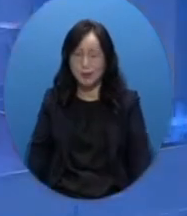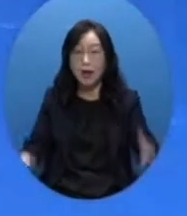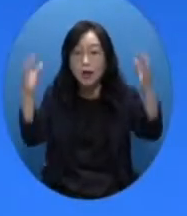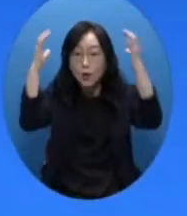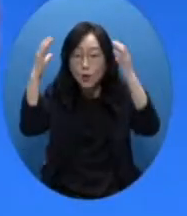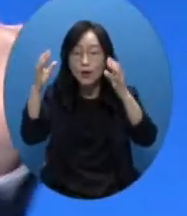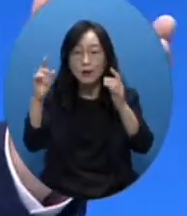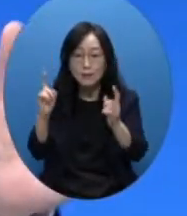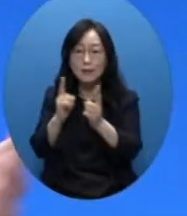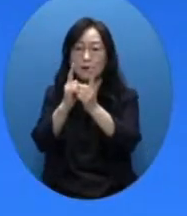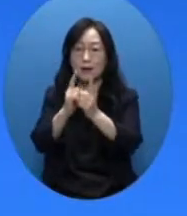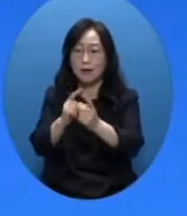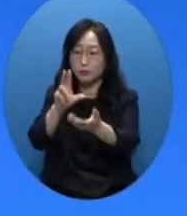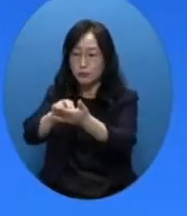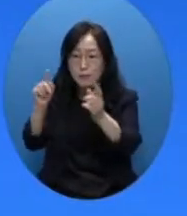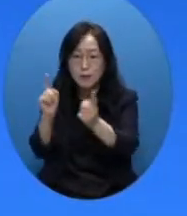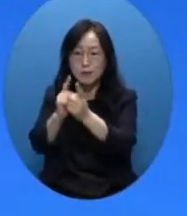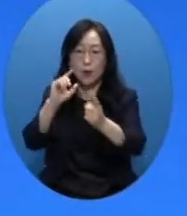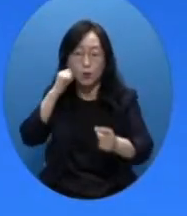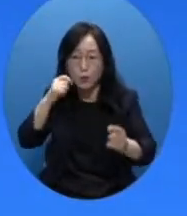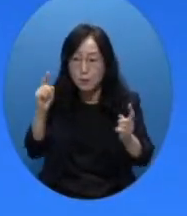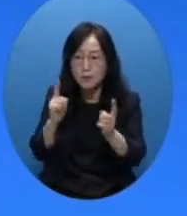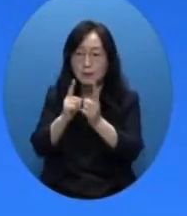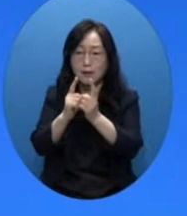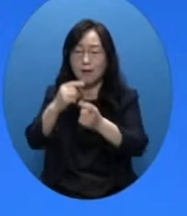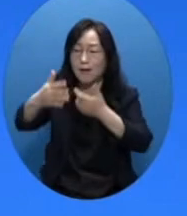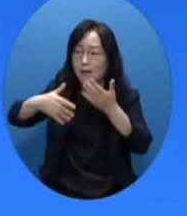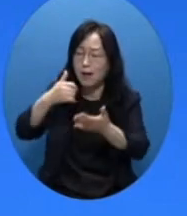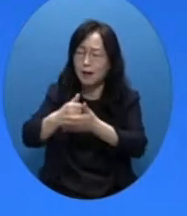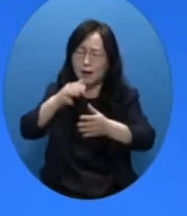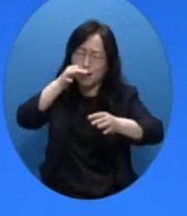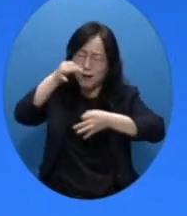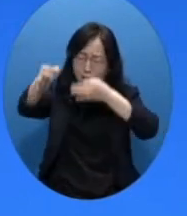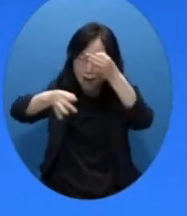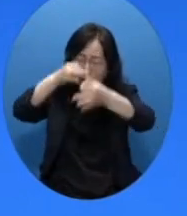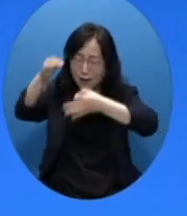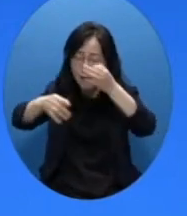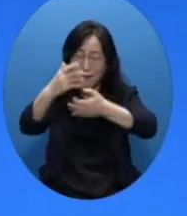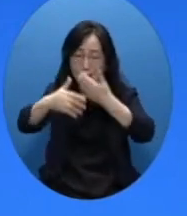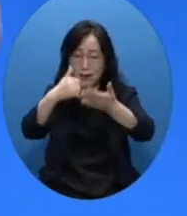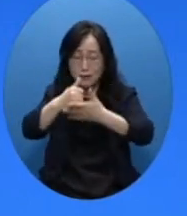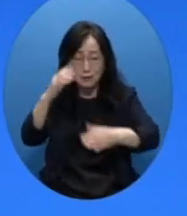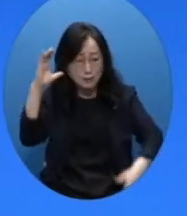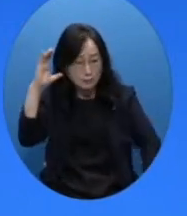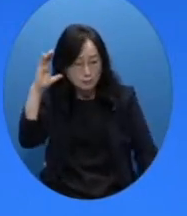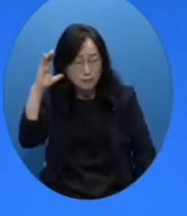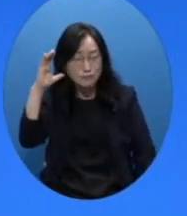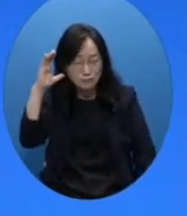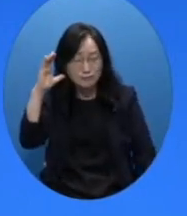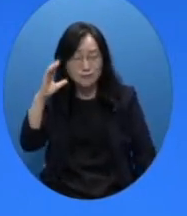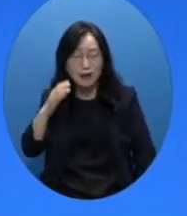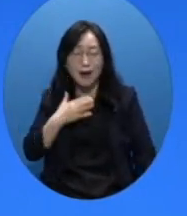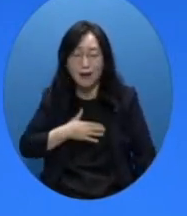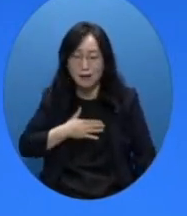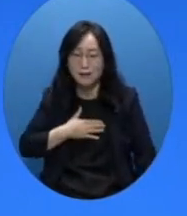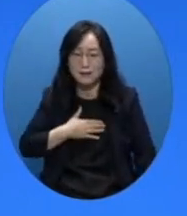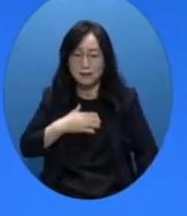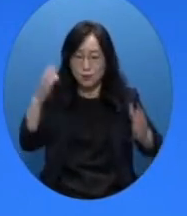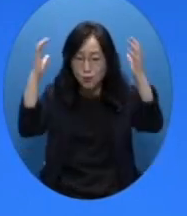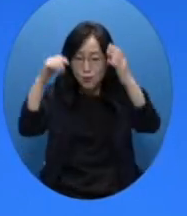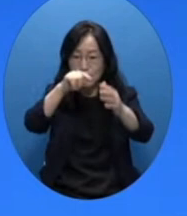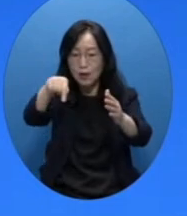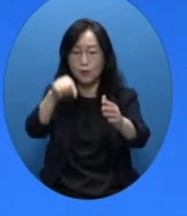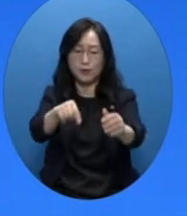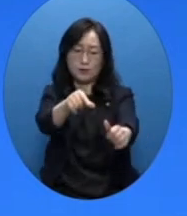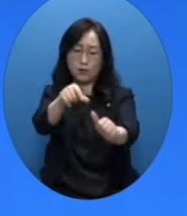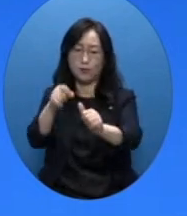고난당할 때, 문제를 만났을 때, 어려움당할 때 하나님께 부르짖음에 주님께서 그 기도를 들으시고 그 고난에서 건져주셨다고